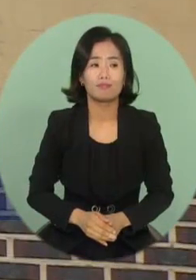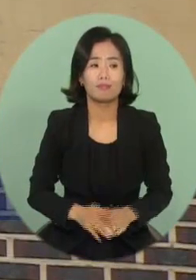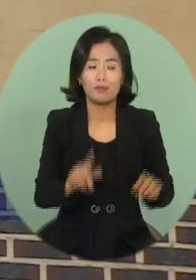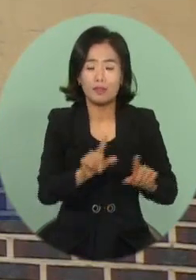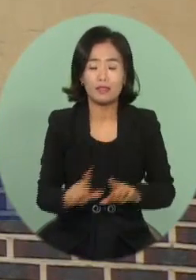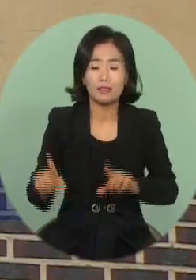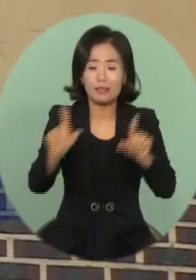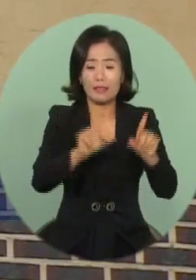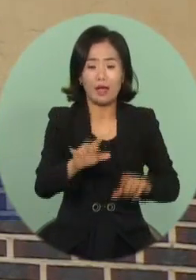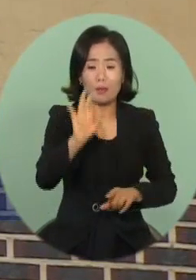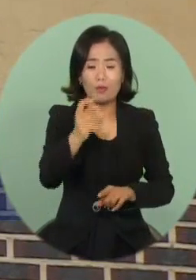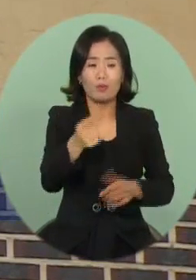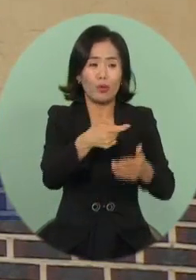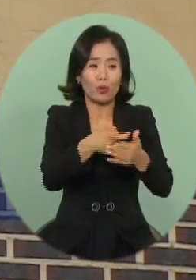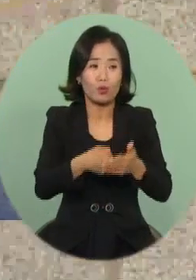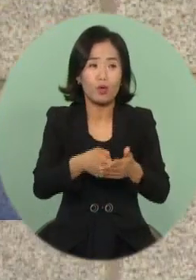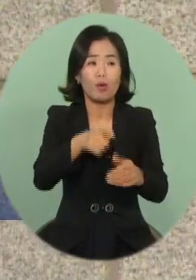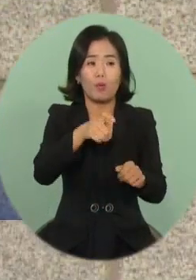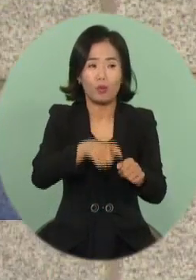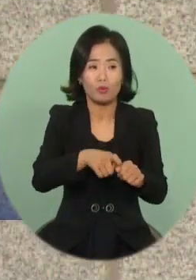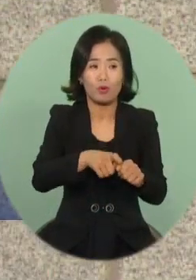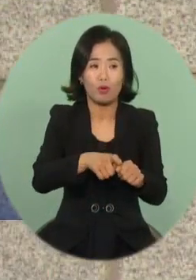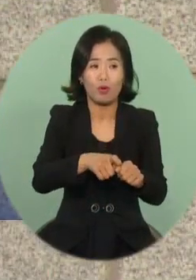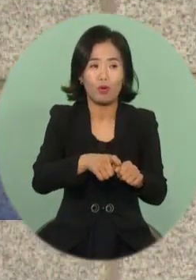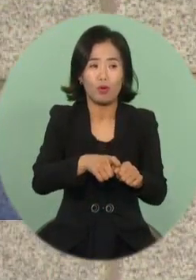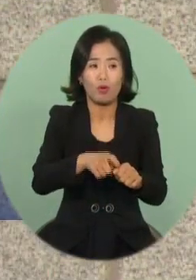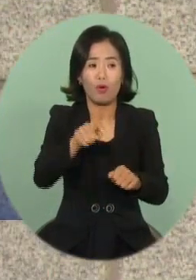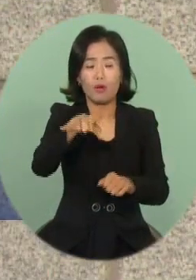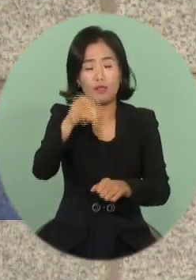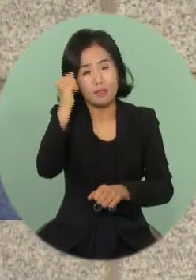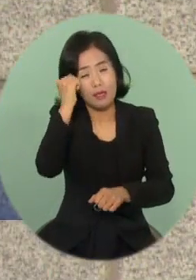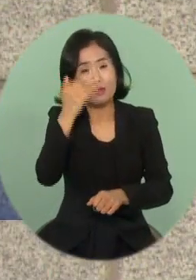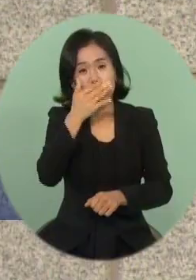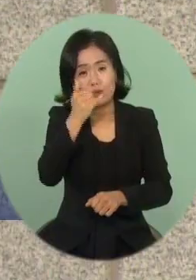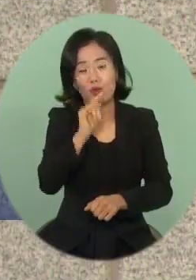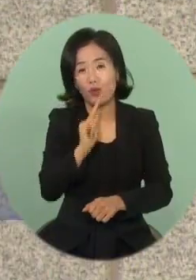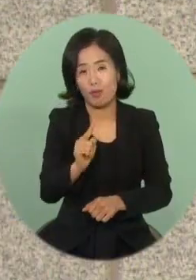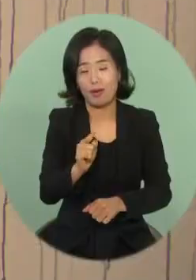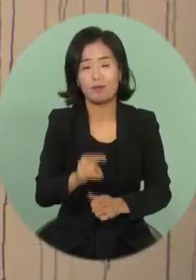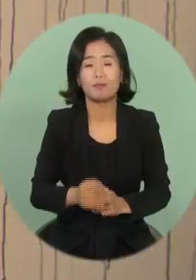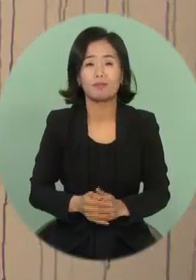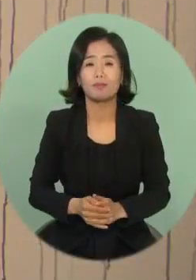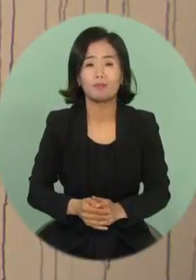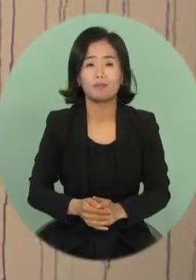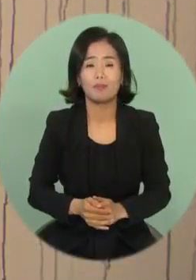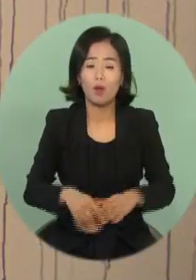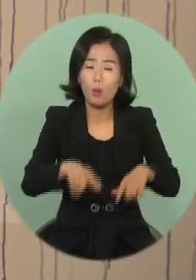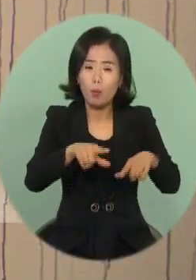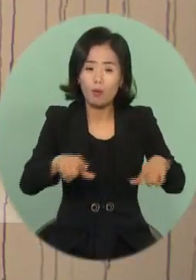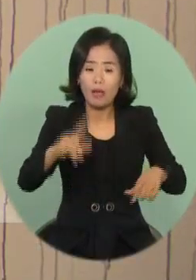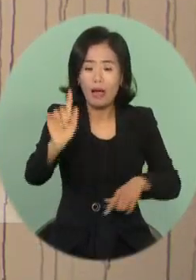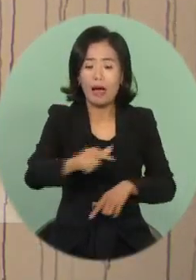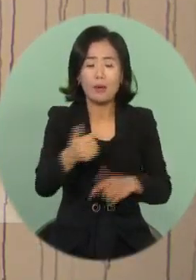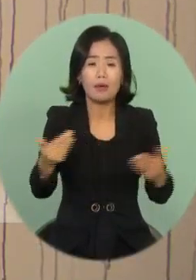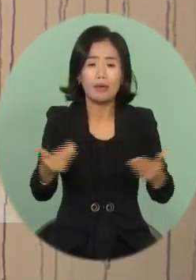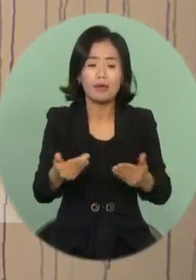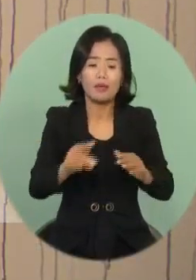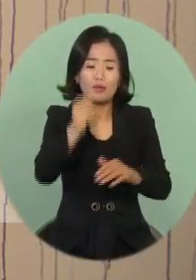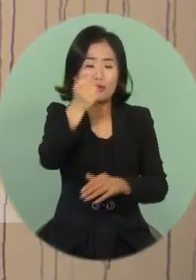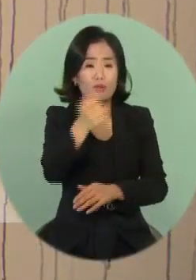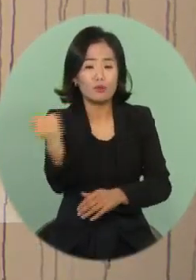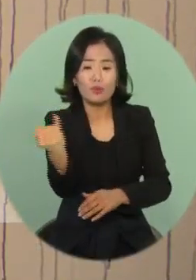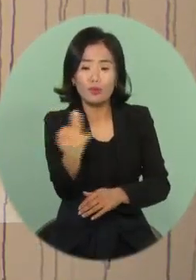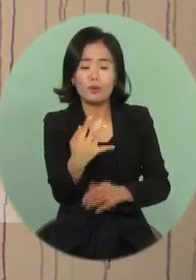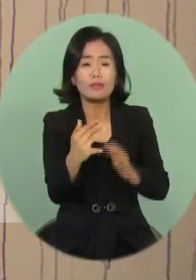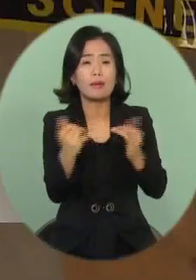그런 걸 조금이라도 아프게 또 하려고 그게 살피기 좀 잘하. 평소 일용직 노동자 여러 명이